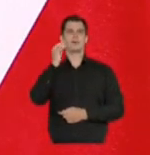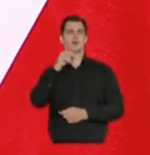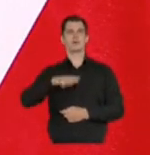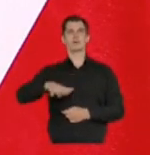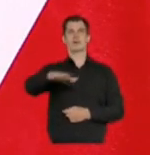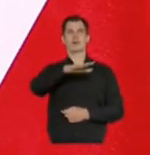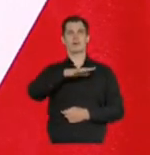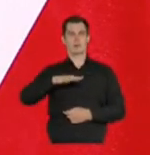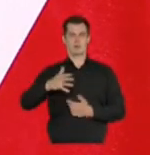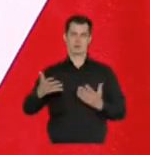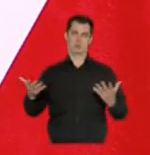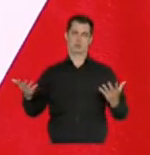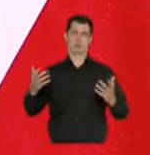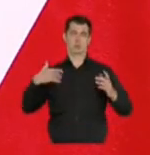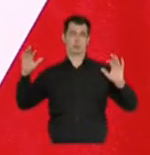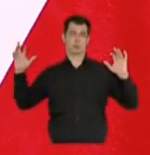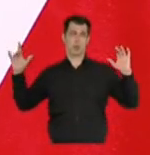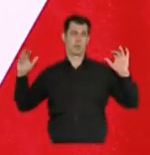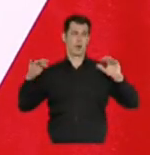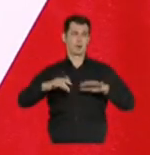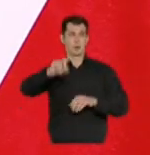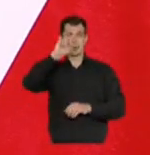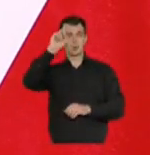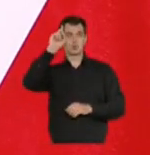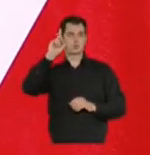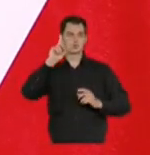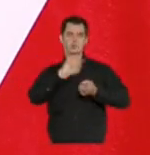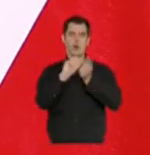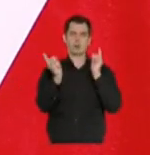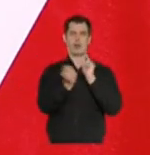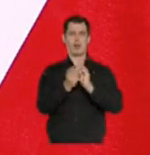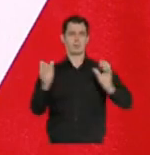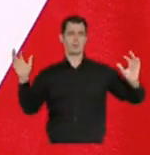tam zgromadzenia młodych osób.